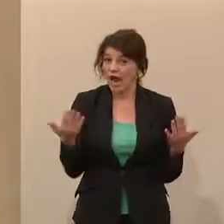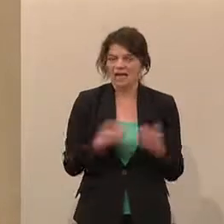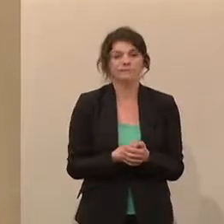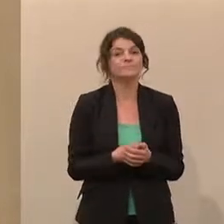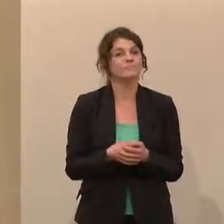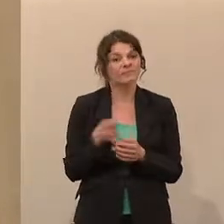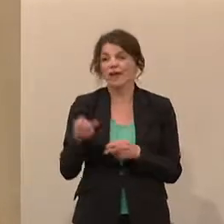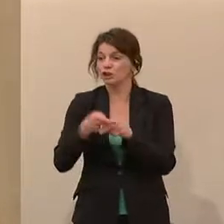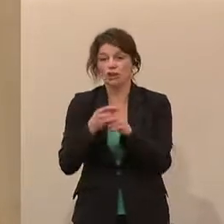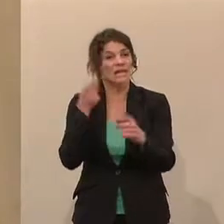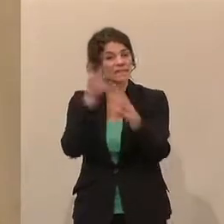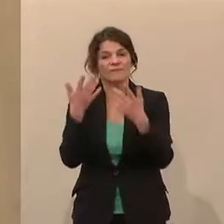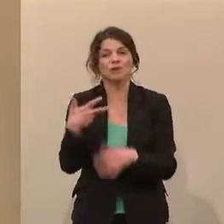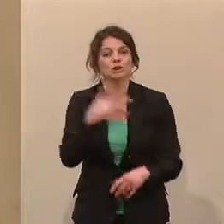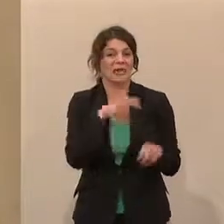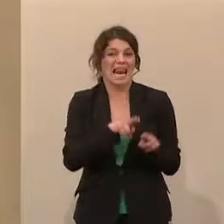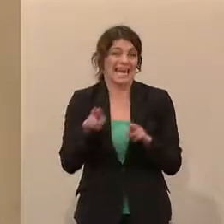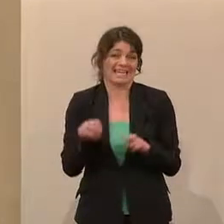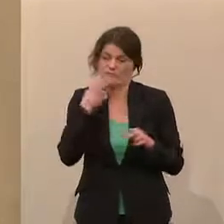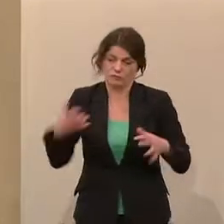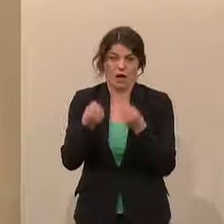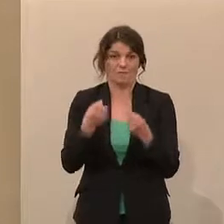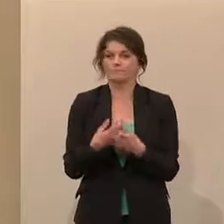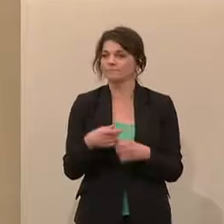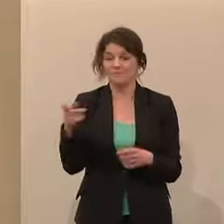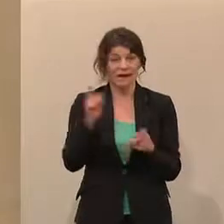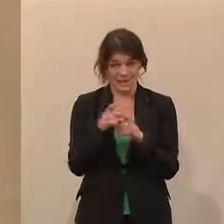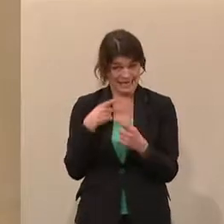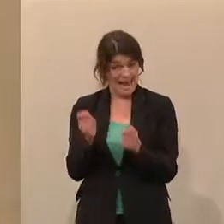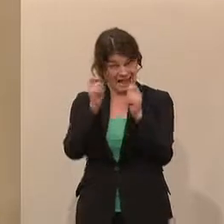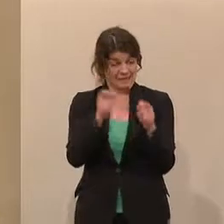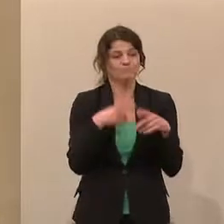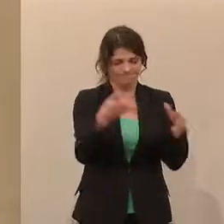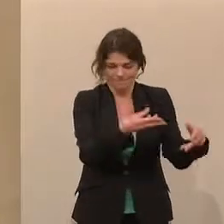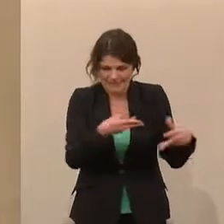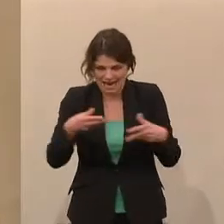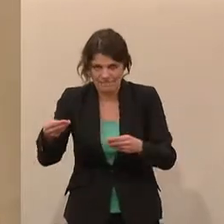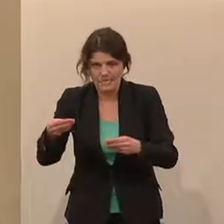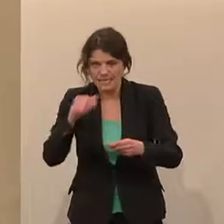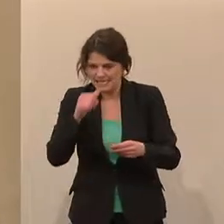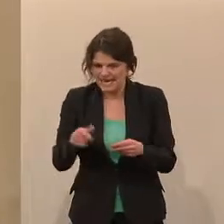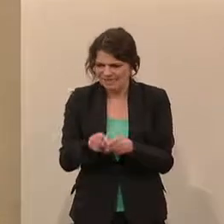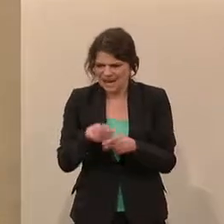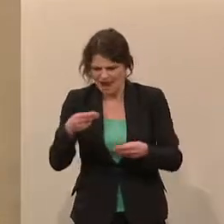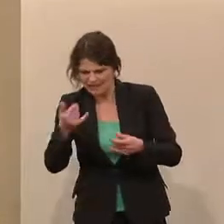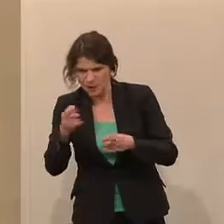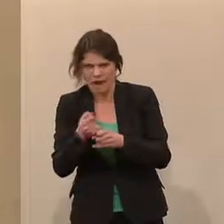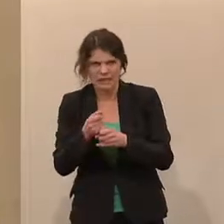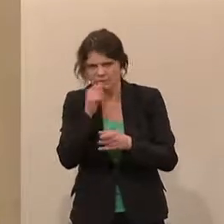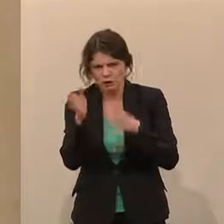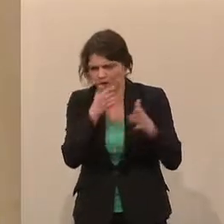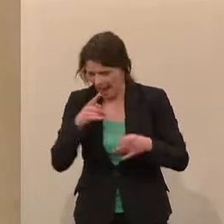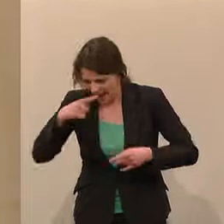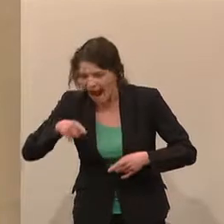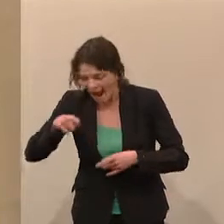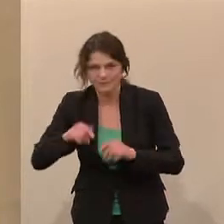staatsziel soziale gerechtigkeit zu schaffen das können sie dann als schablone nehmen wenn es damit sie nicht mehr so weiter neben leben ist aktuell der